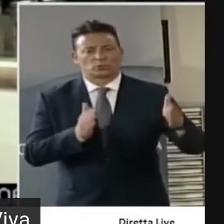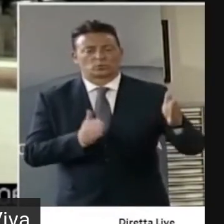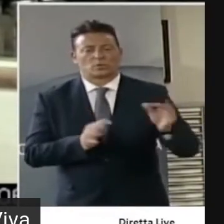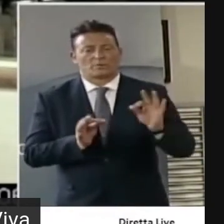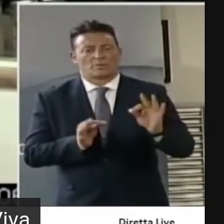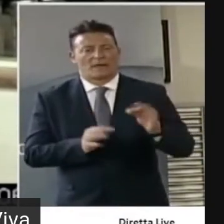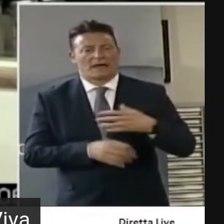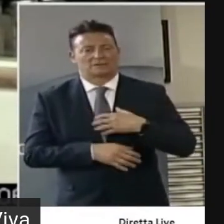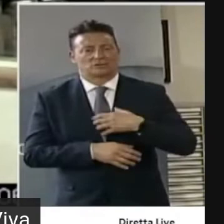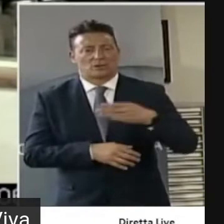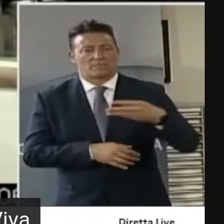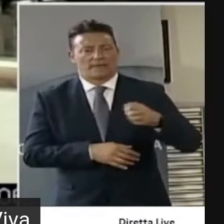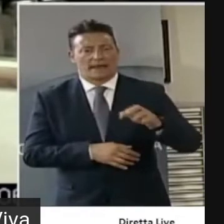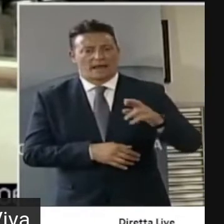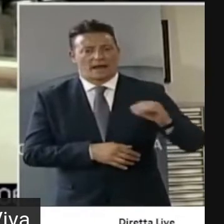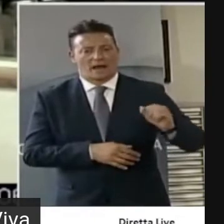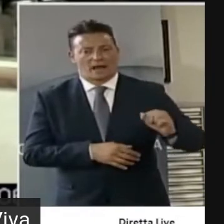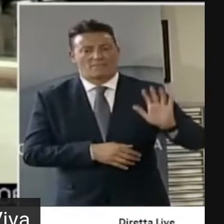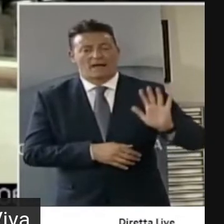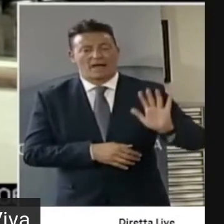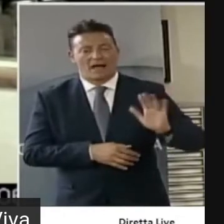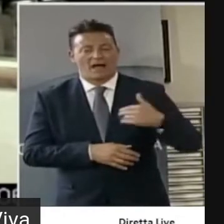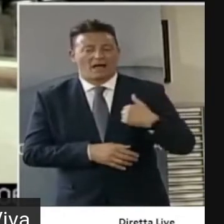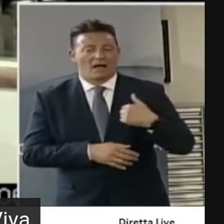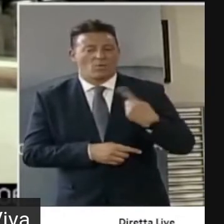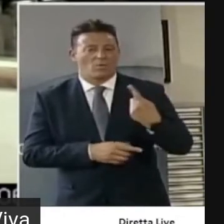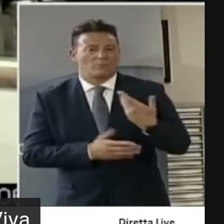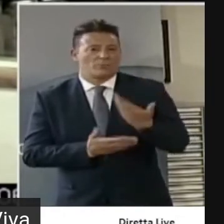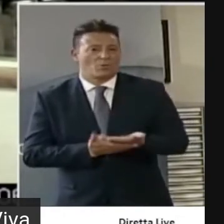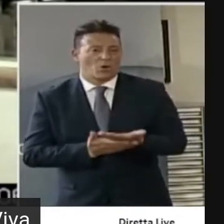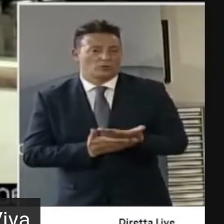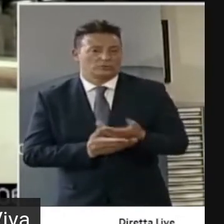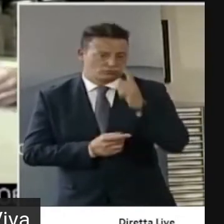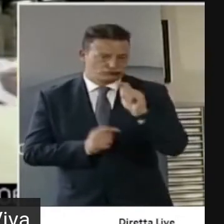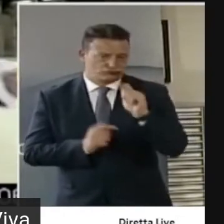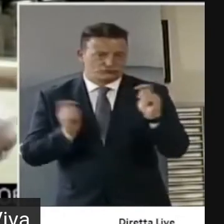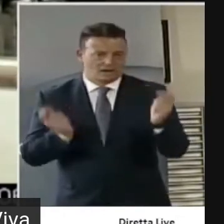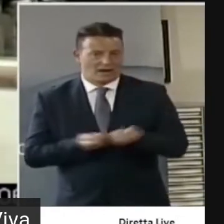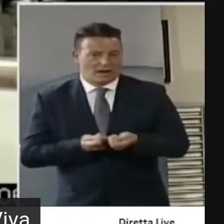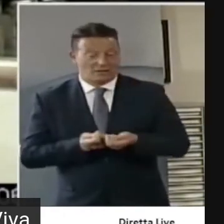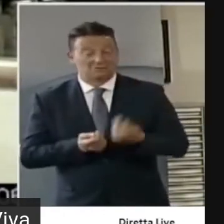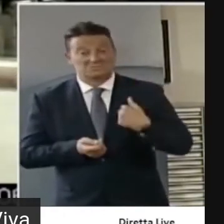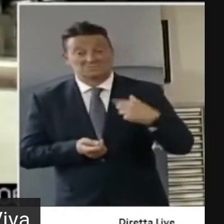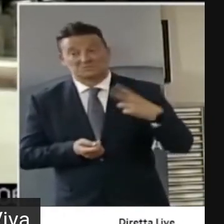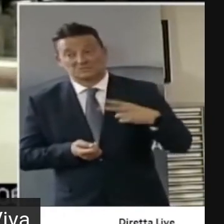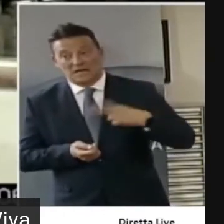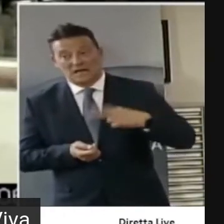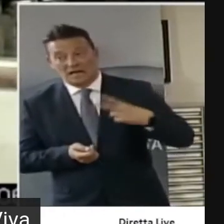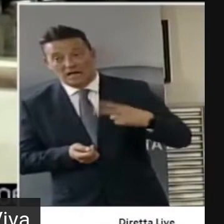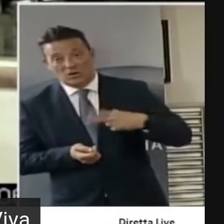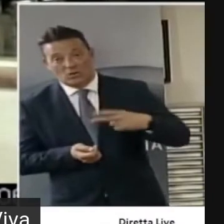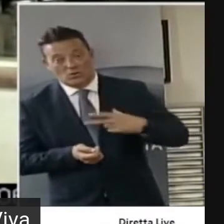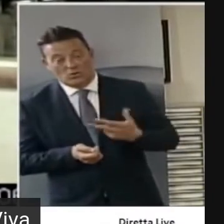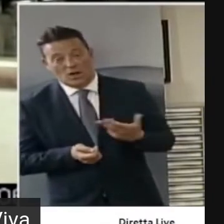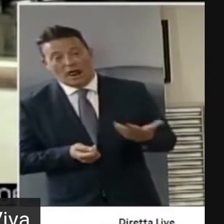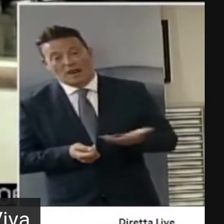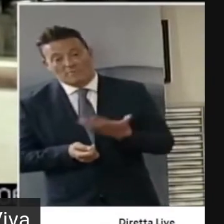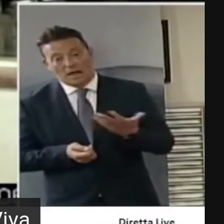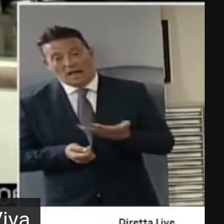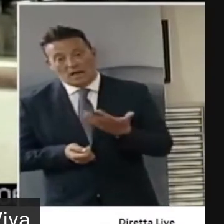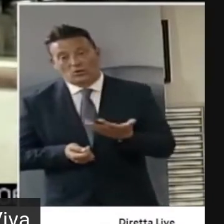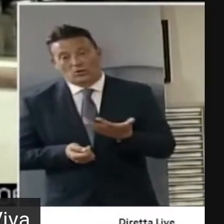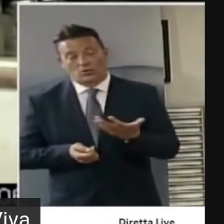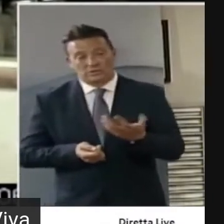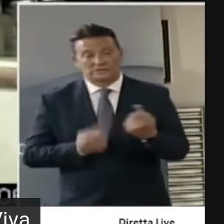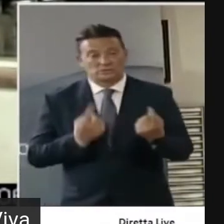particolare dell'assessore Merra, ma è un impegno di carattere generico, ma spero pregnante rispetto ad una